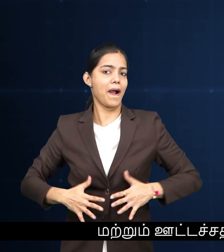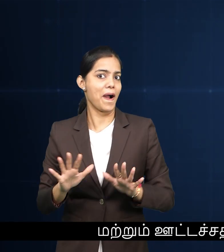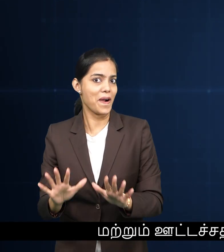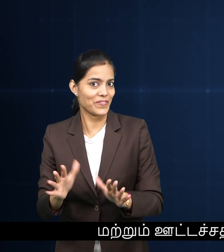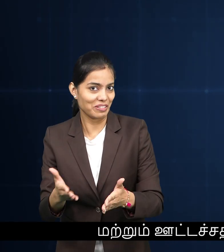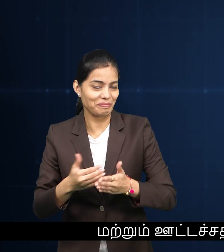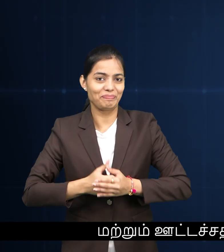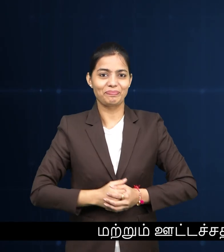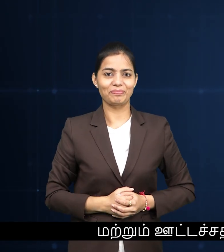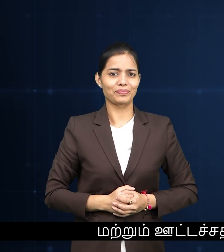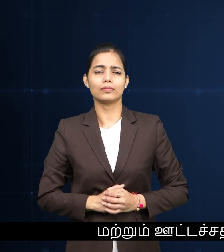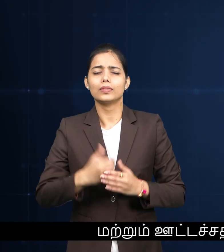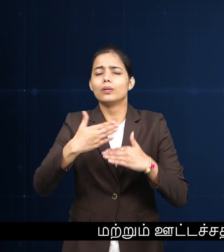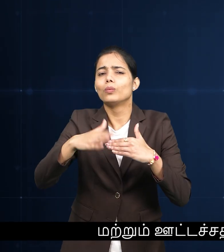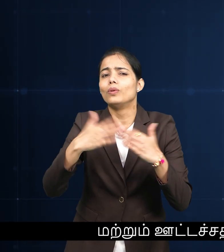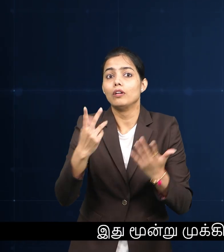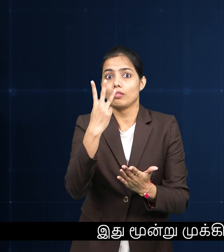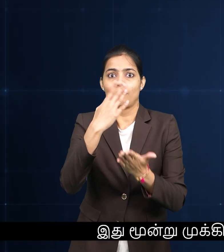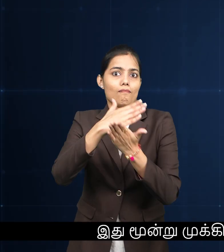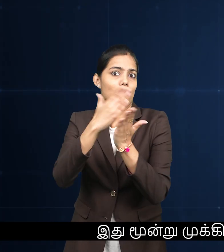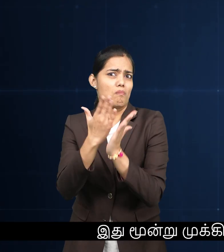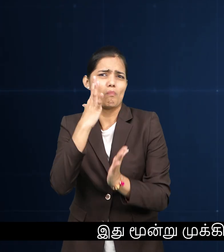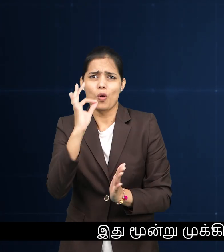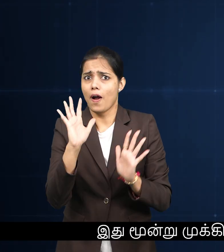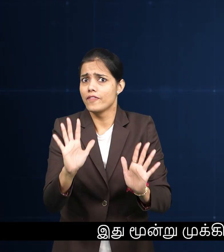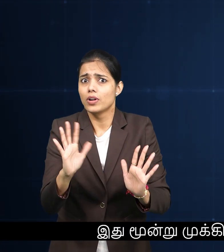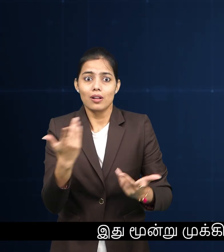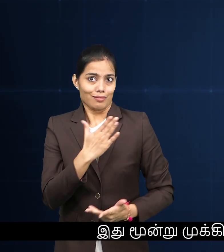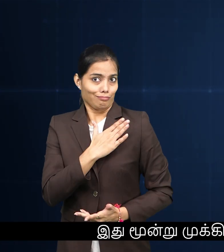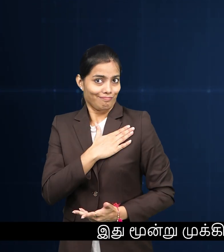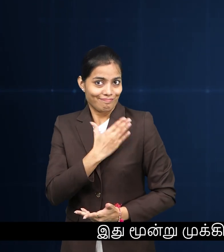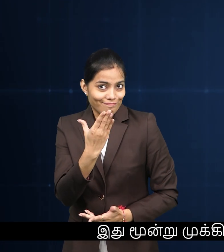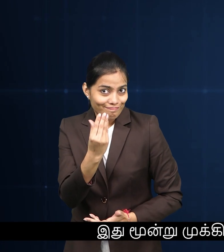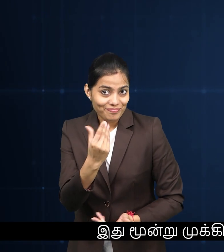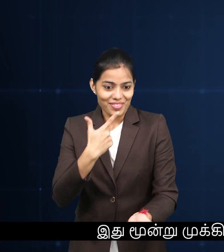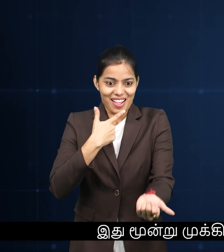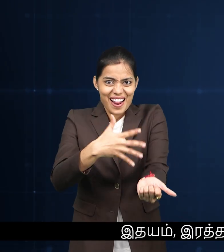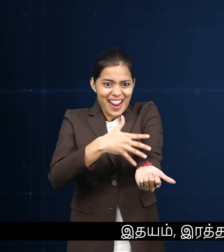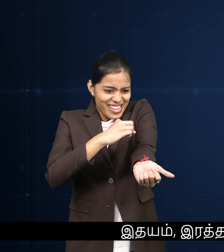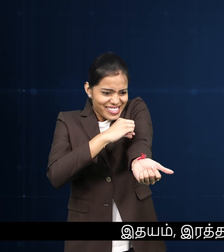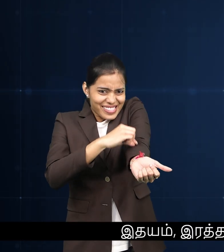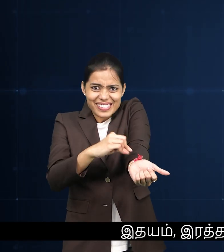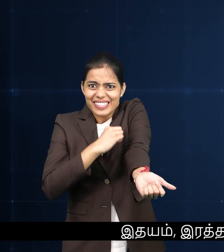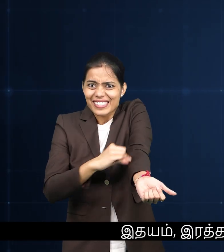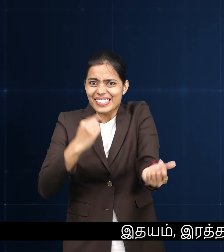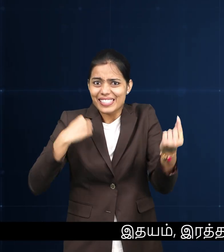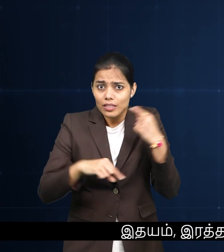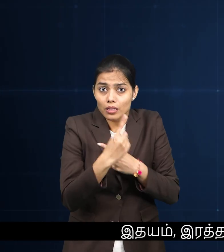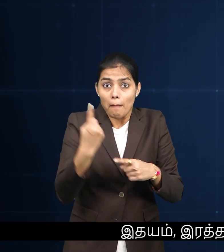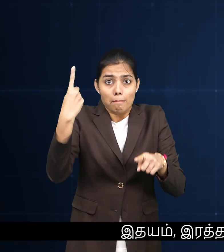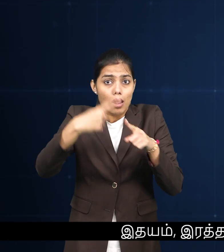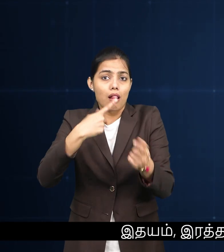மற்றும் ஊட்டச்சத்துக்களை எடுத்து செல்கிறது. இது 3 முக்கிய பகுதிகளை கொண்டுள்ளது: இதயம்,